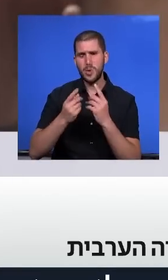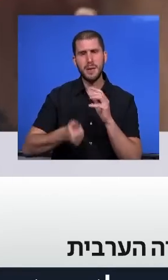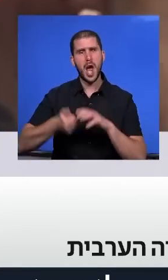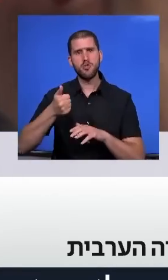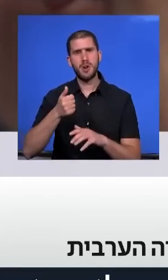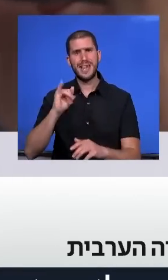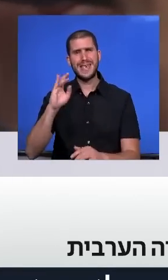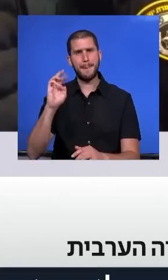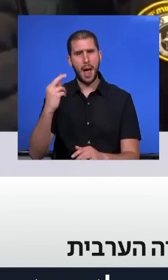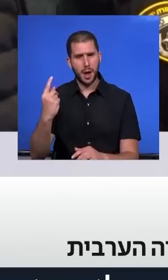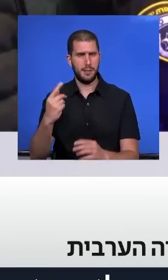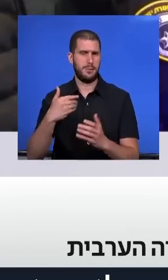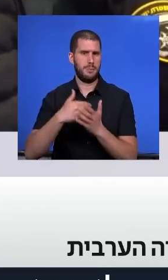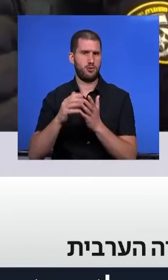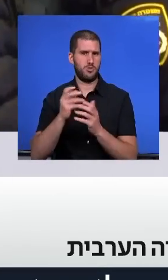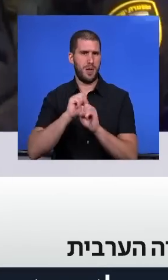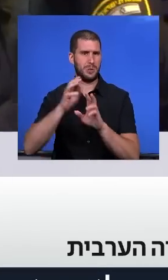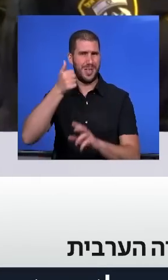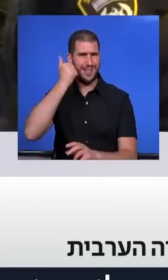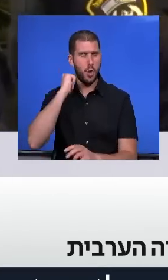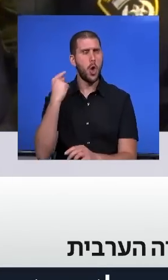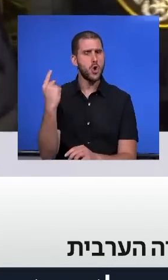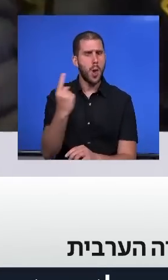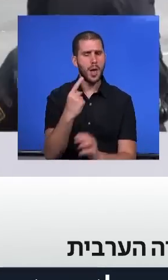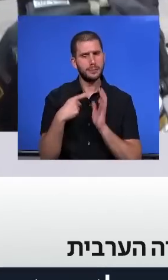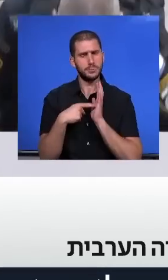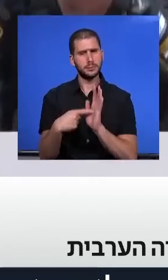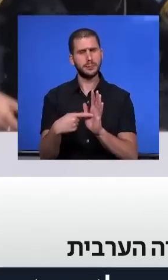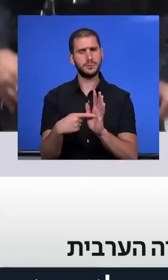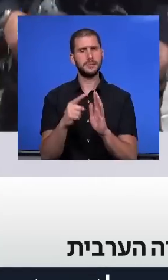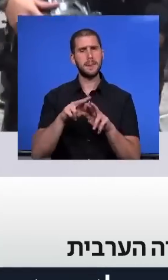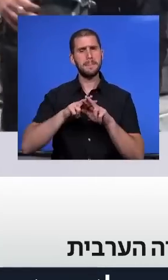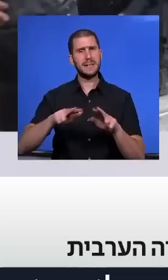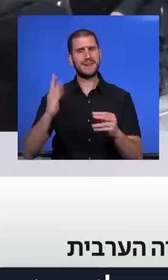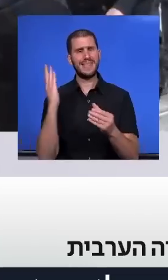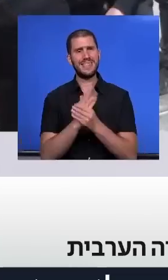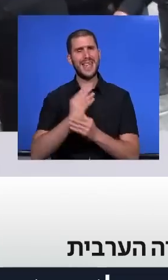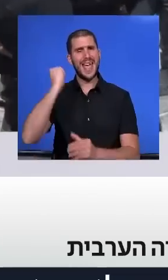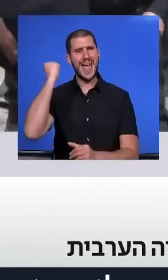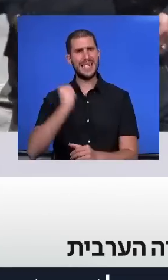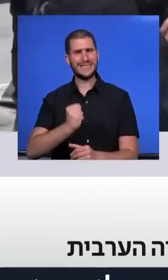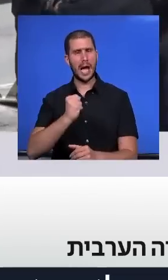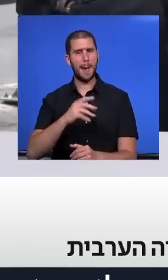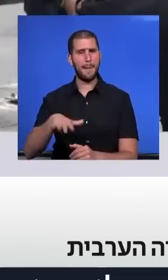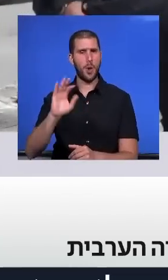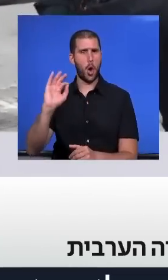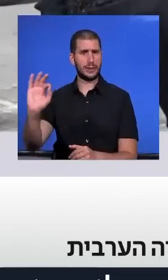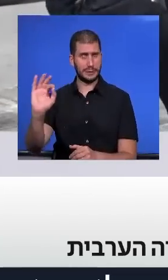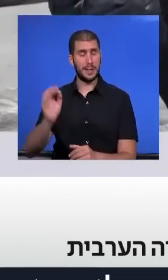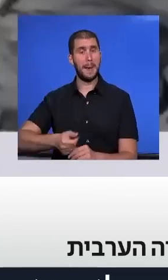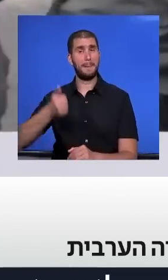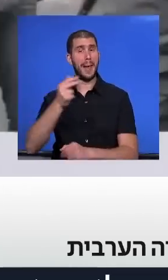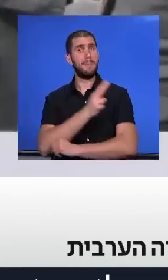הימ"רים בהמשך למה שפרסמנו אתמול. כל אחד מציג את סטטוס תיקי הרצח במחוז שלו, ובכירים